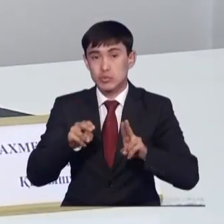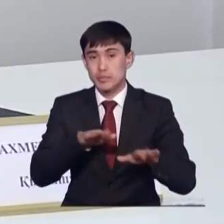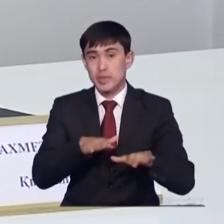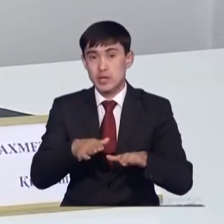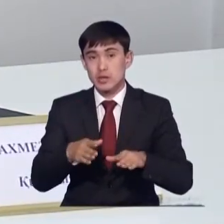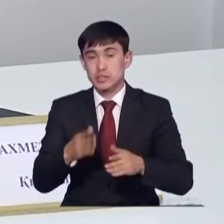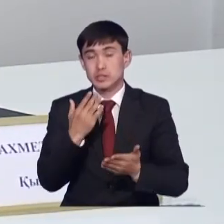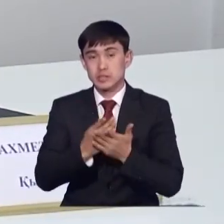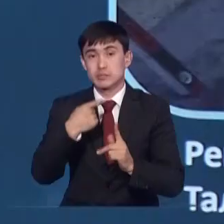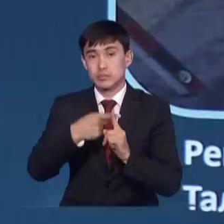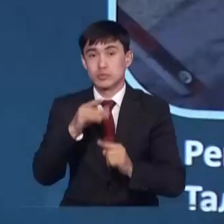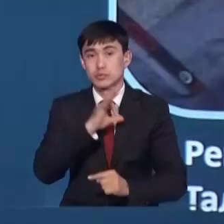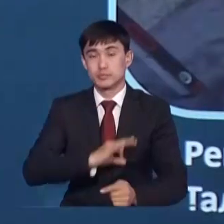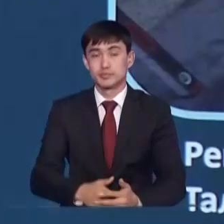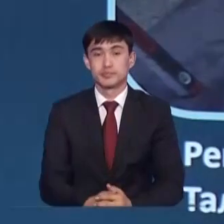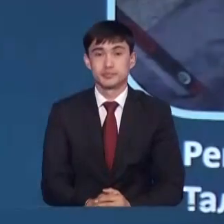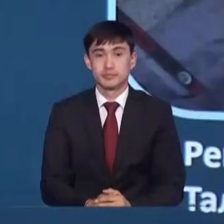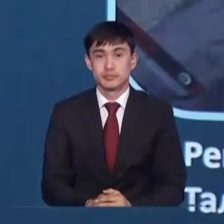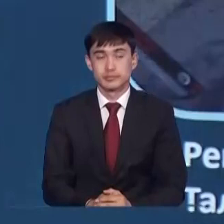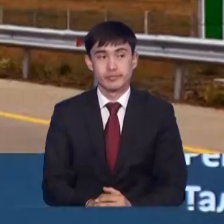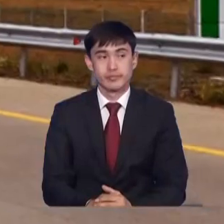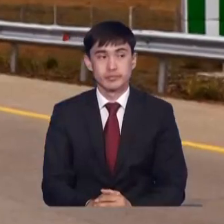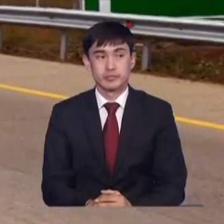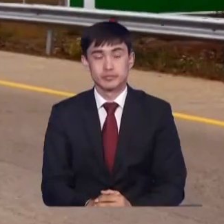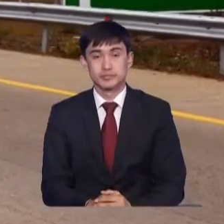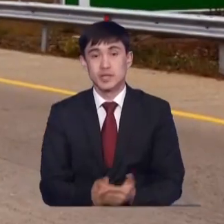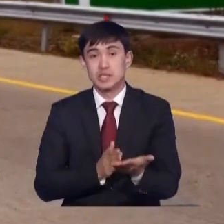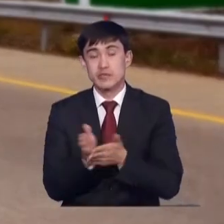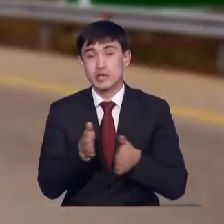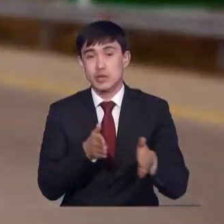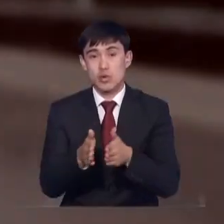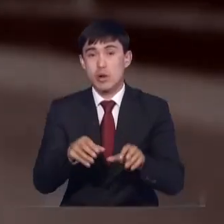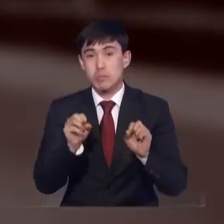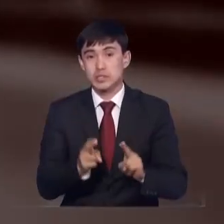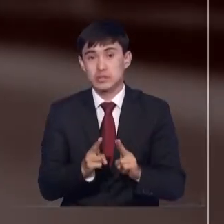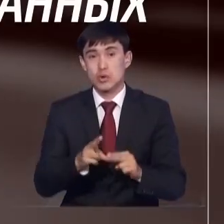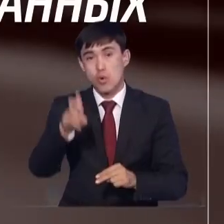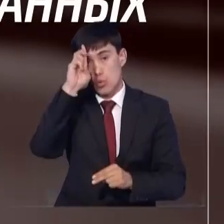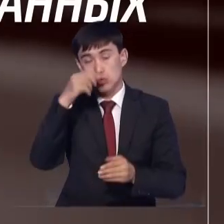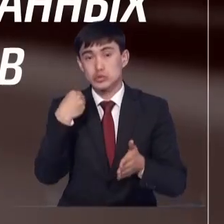уже приносят свои плоды сфера дорог риски